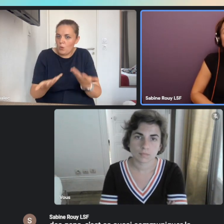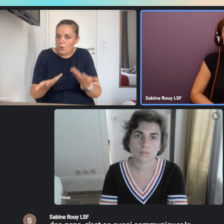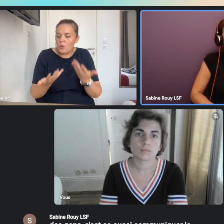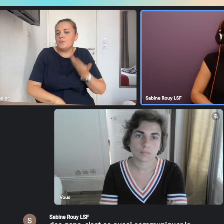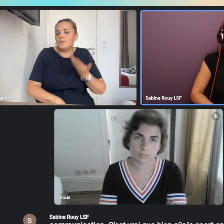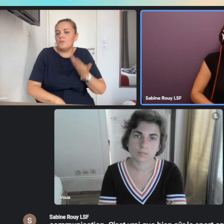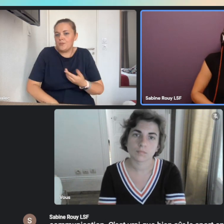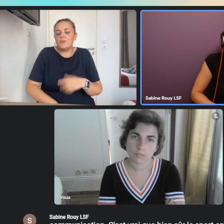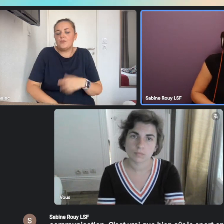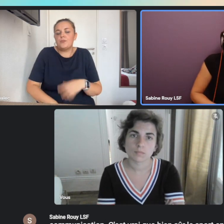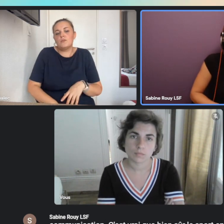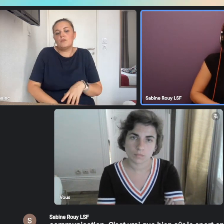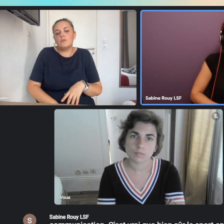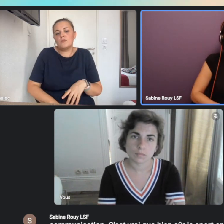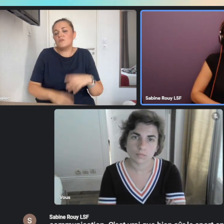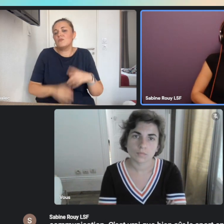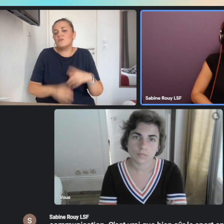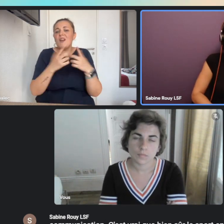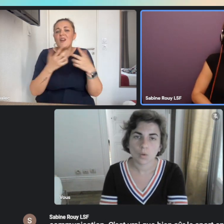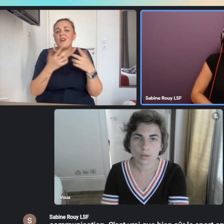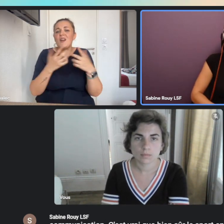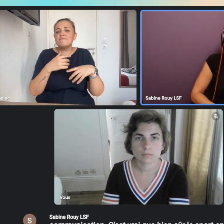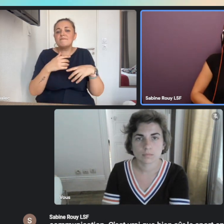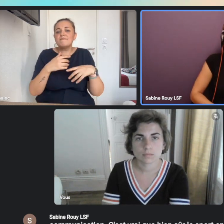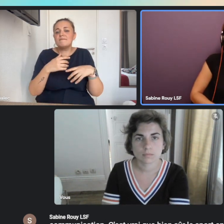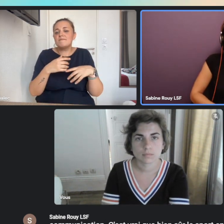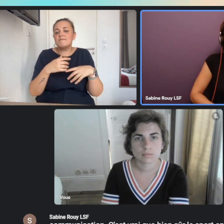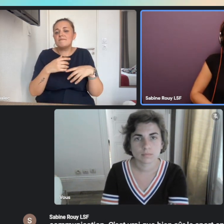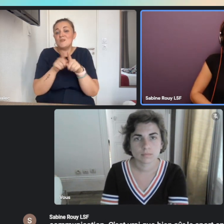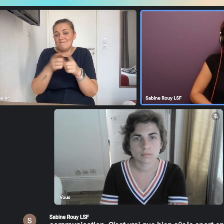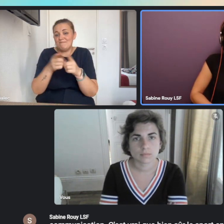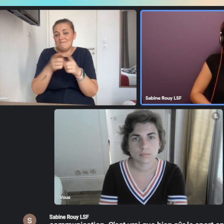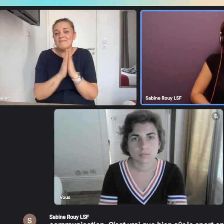Qu'est-ce que j'aimerais ne plus refaire par la suite?